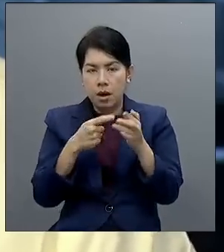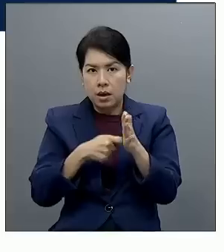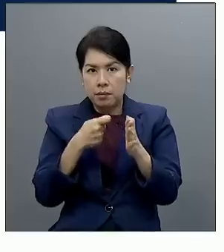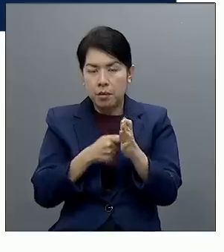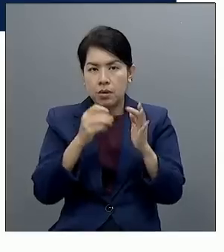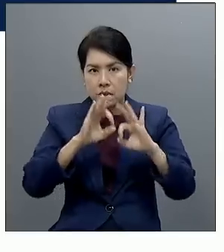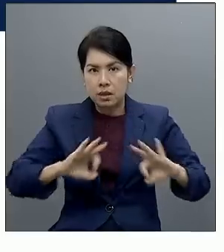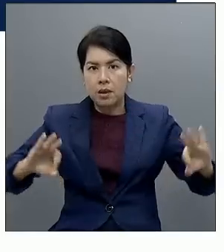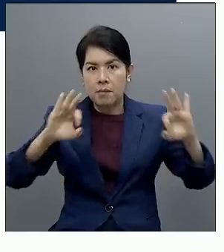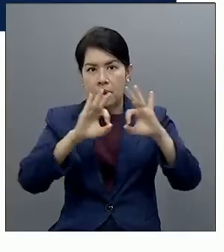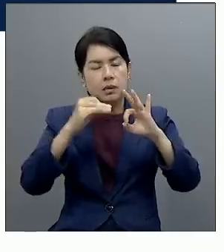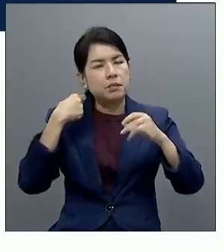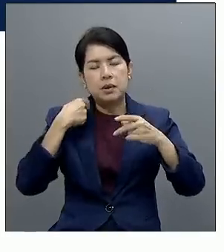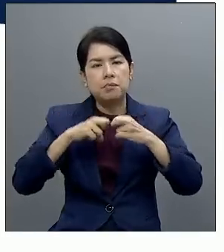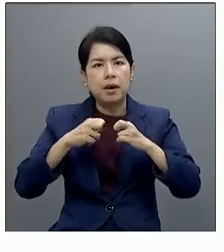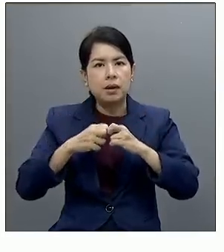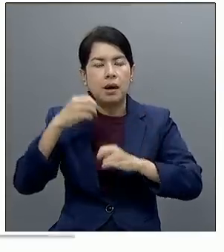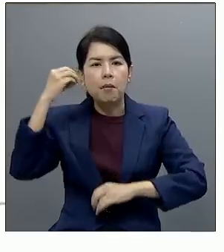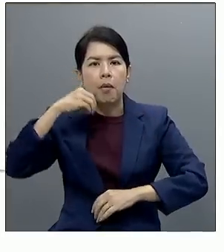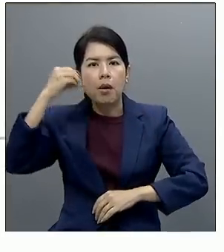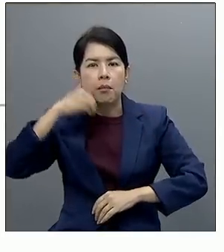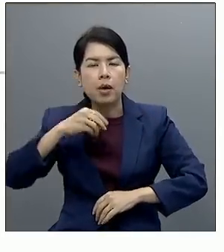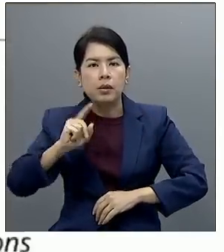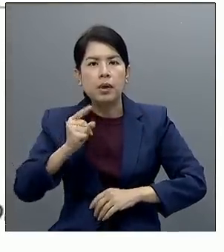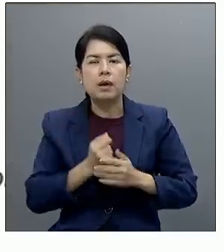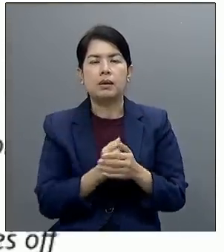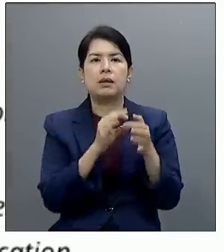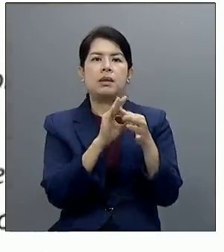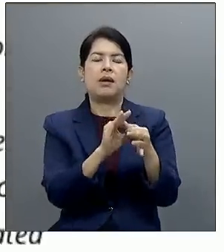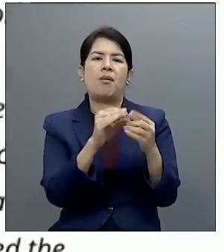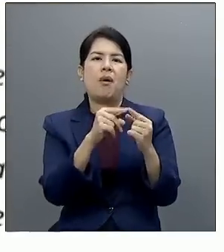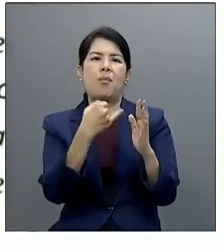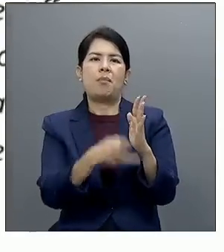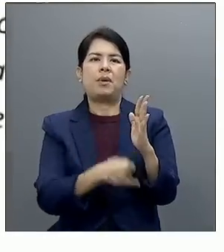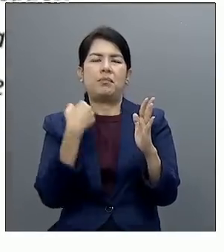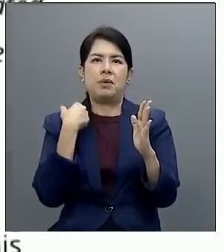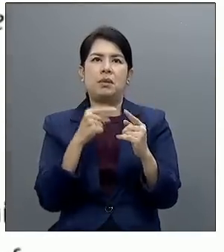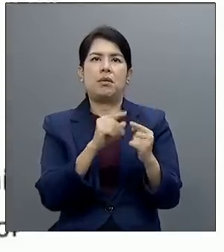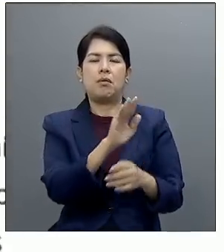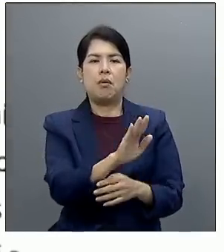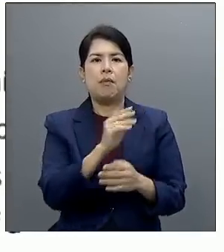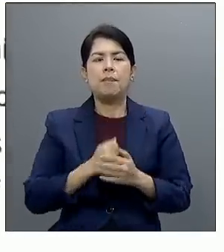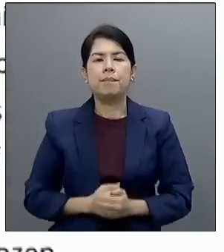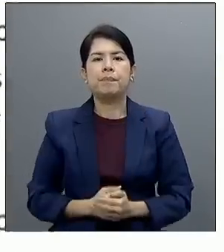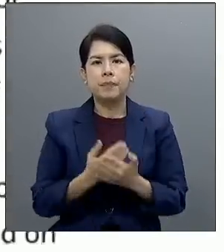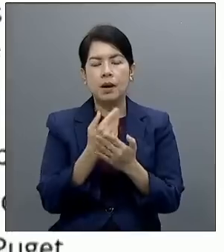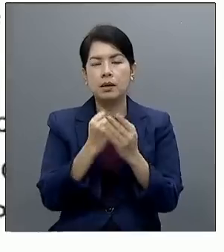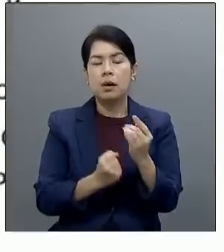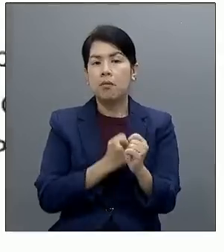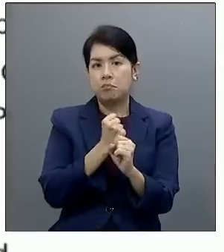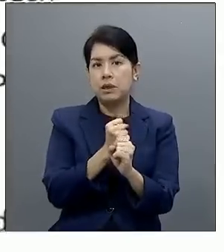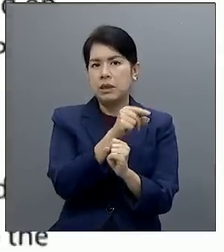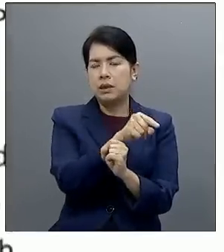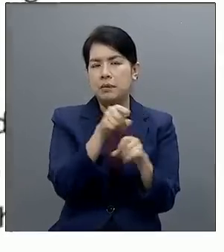ที่ทำให้เกิดอุบัติเหตุก็มาจากความผิดพลาดของตัวผู้ใช้งานเองค่ะนอกจากนี้ในปีเดียวกัน